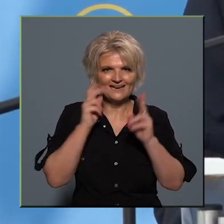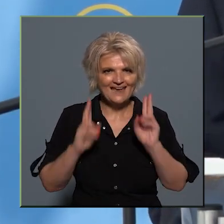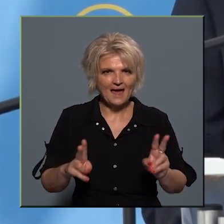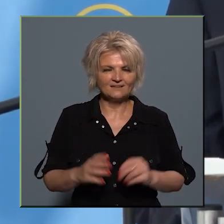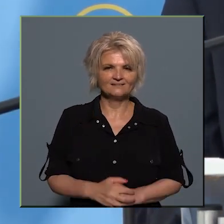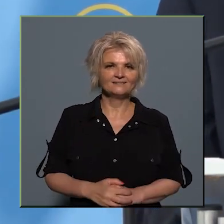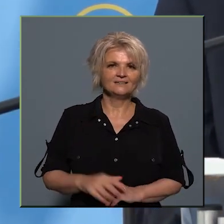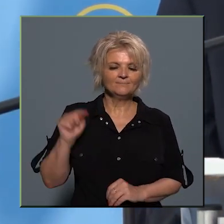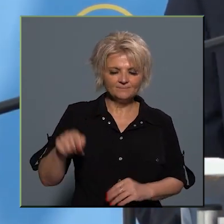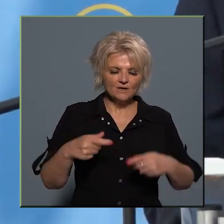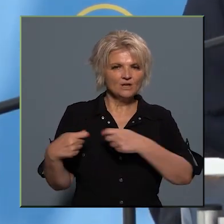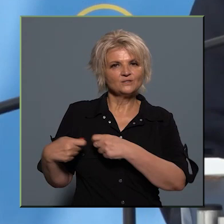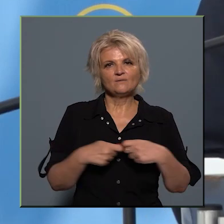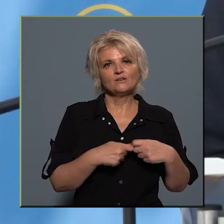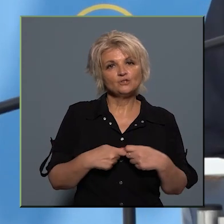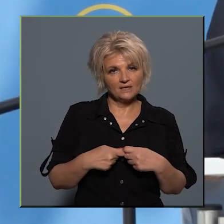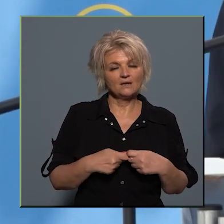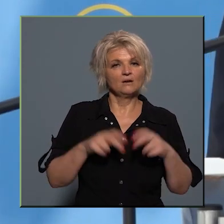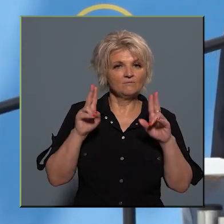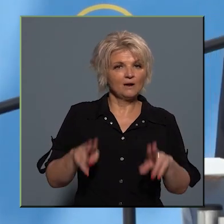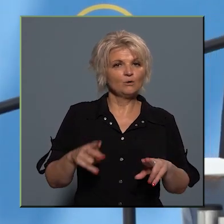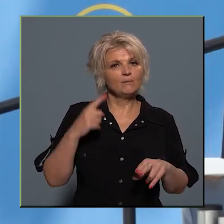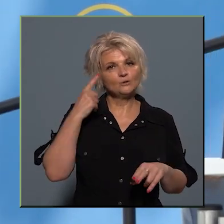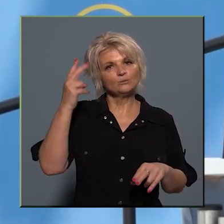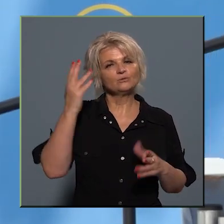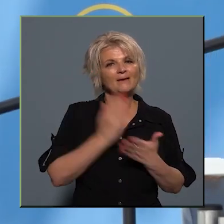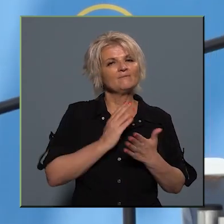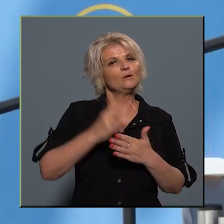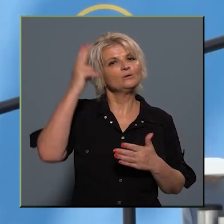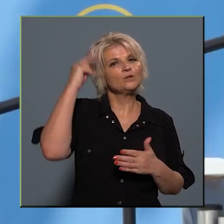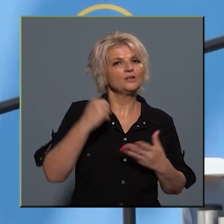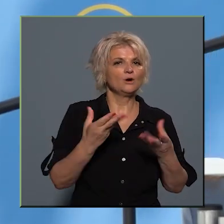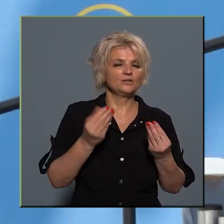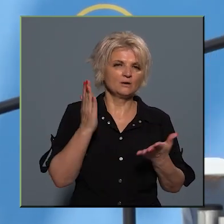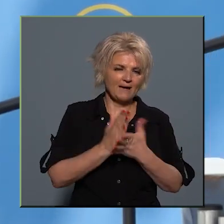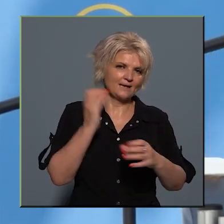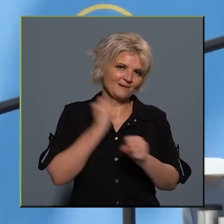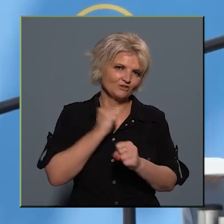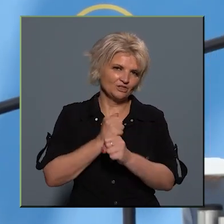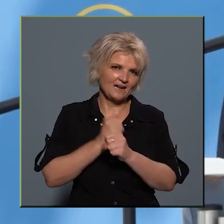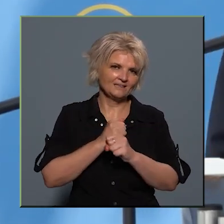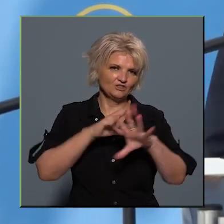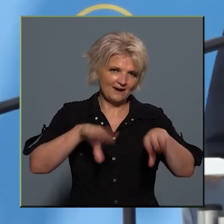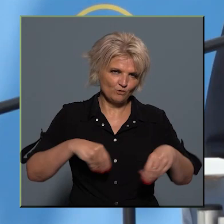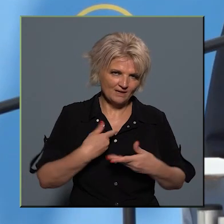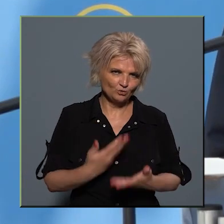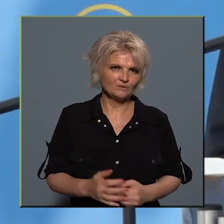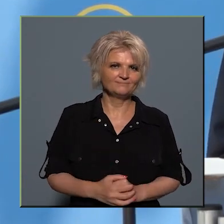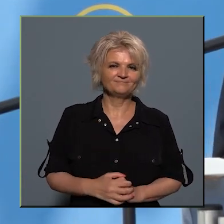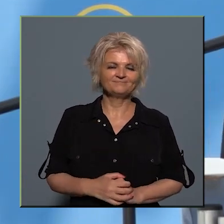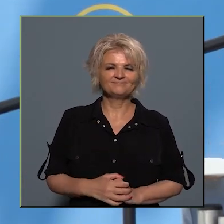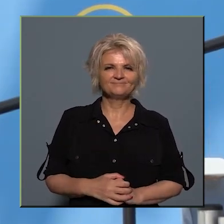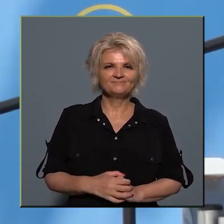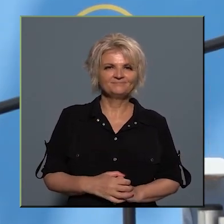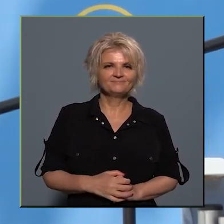ebben a szövetség szintén készen áll, a megfelelő tananyagokat már elkészítettük és elfogadtattuk.